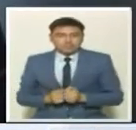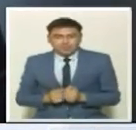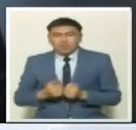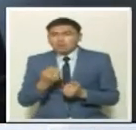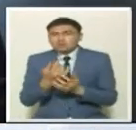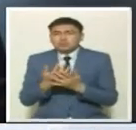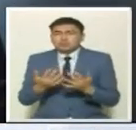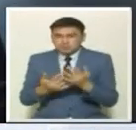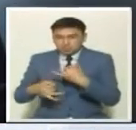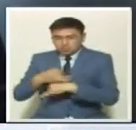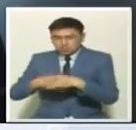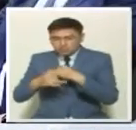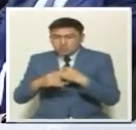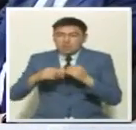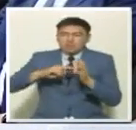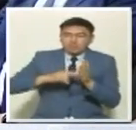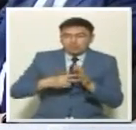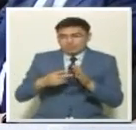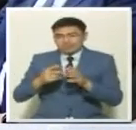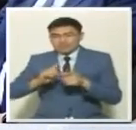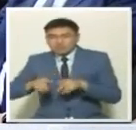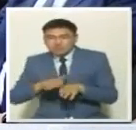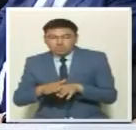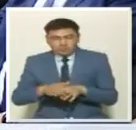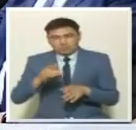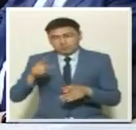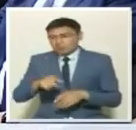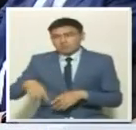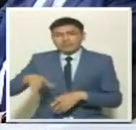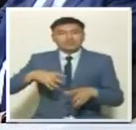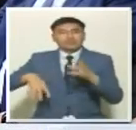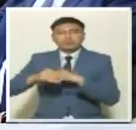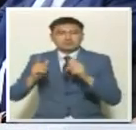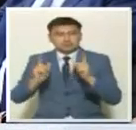салаларында нақты жобаларды жүзеге асыру үшін ынтымақтастықты жалғастыруға дайын екендіктерін білдірді.